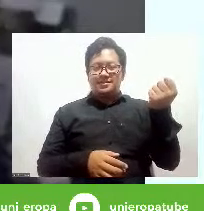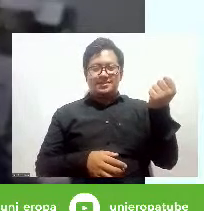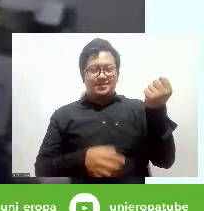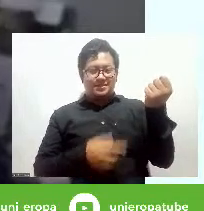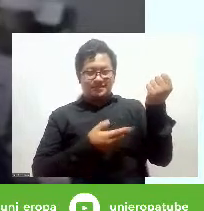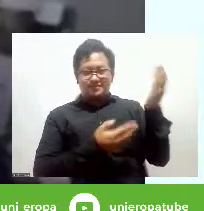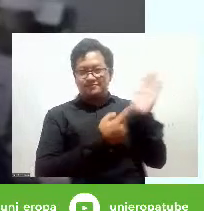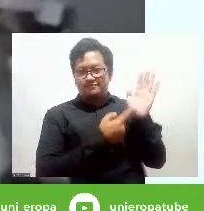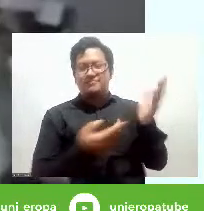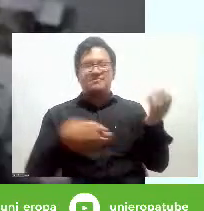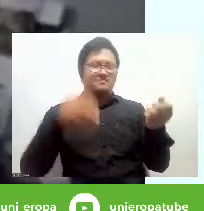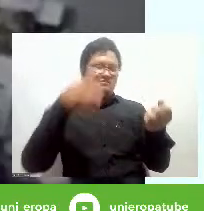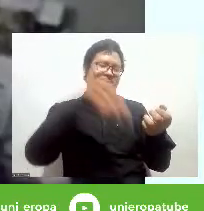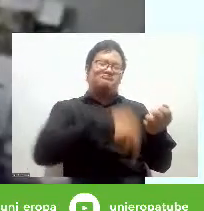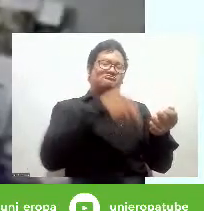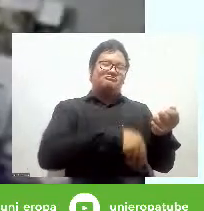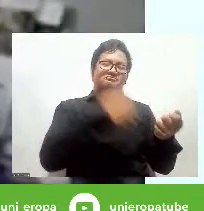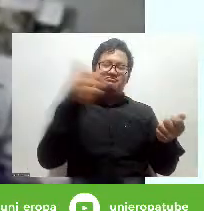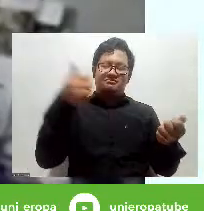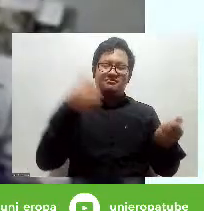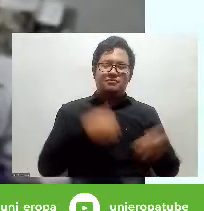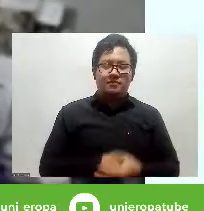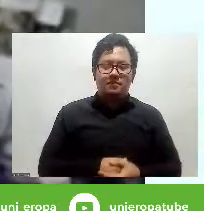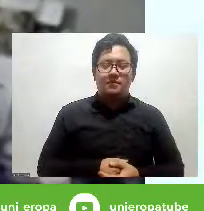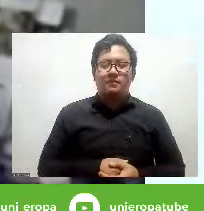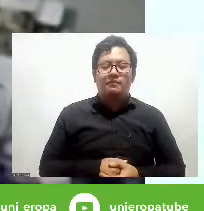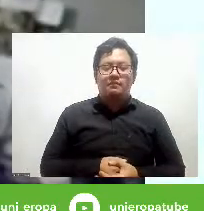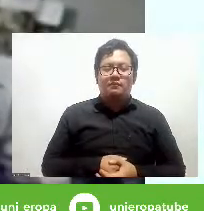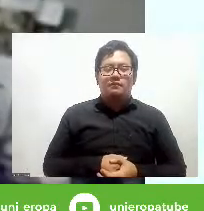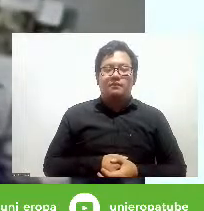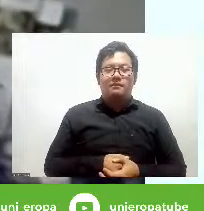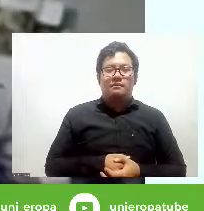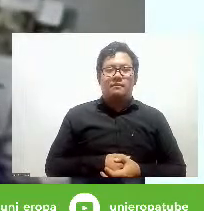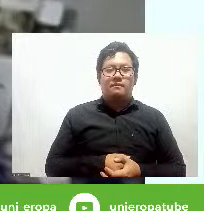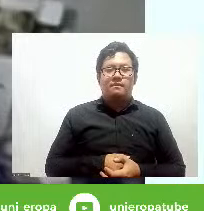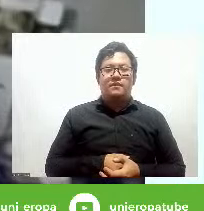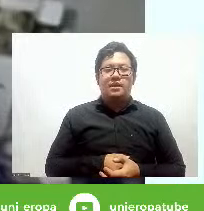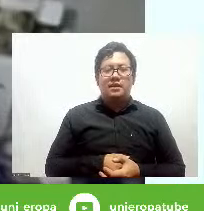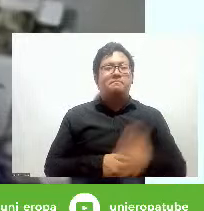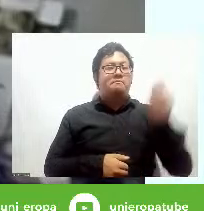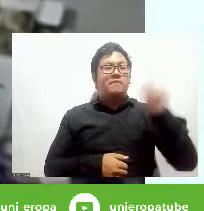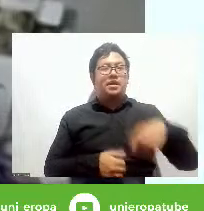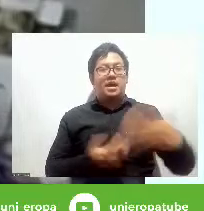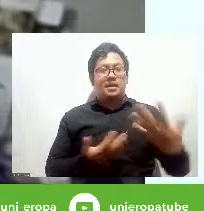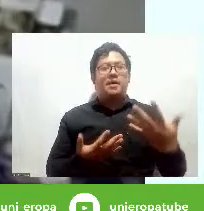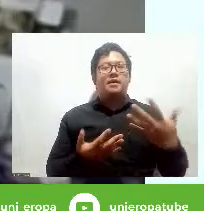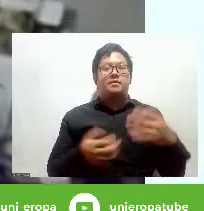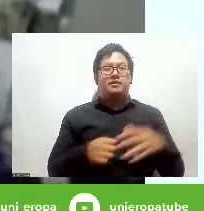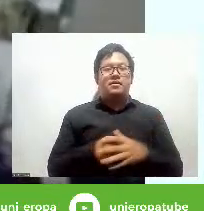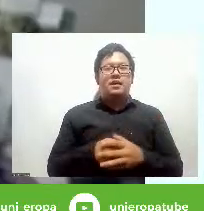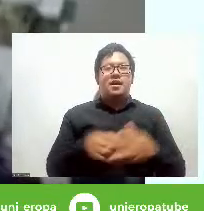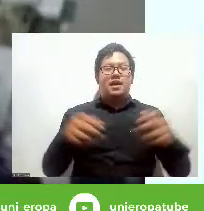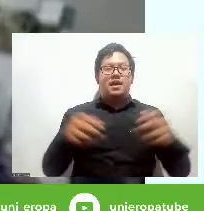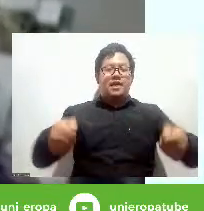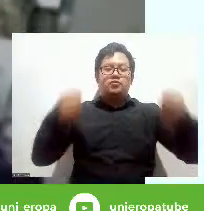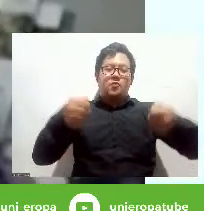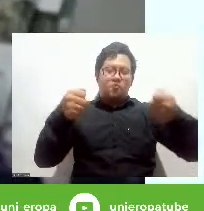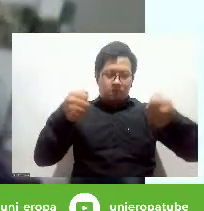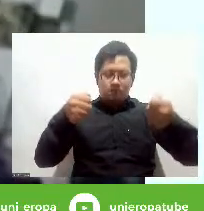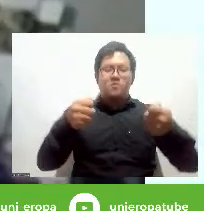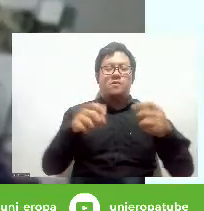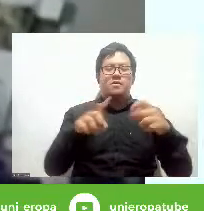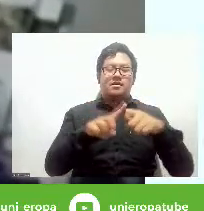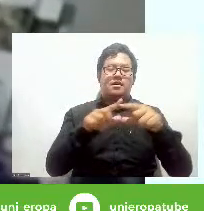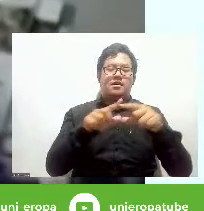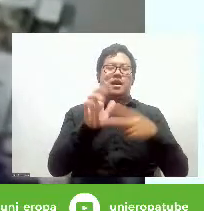dan juga kita bisa menggunakan produk bak jadi kantong seperti ini untuk menaruh buah